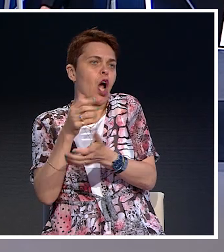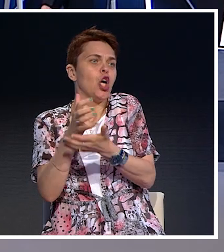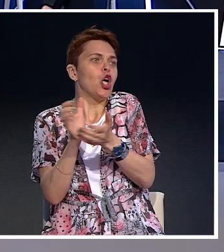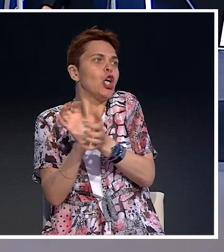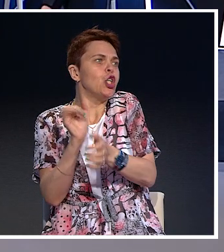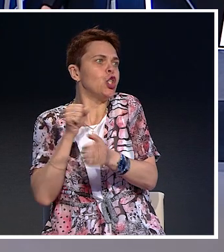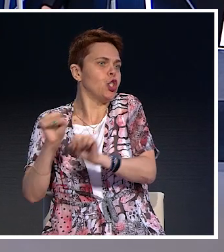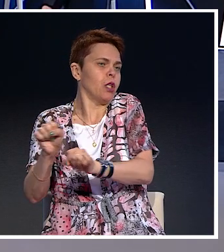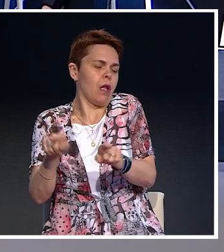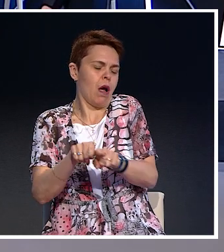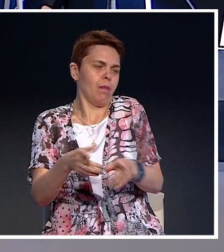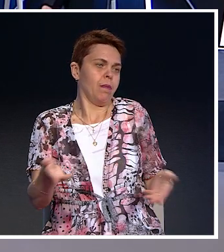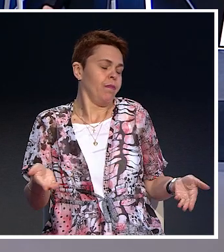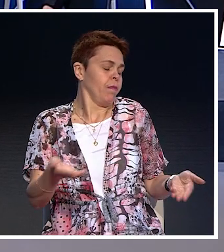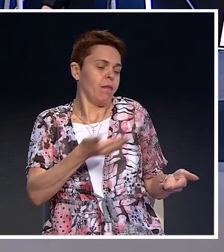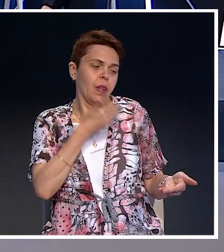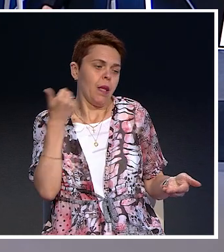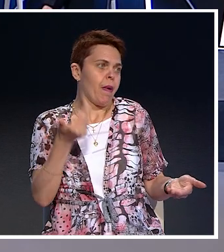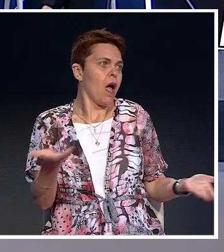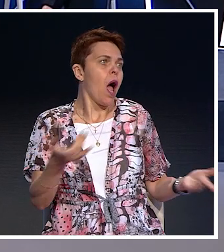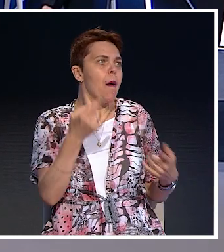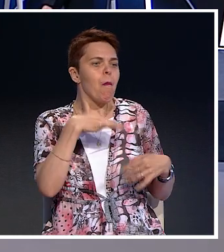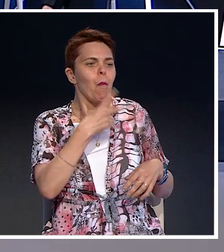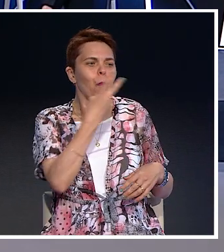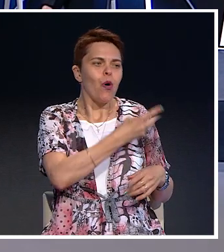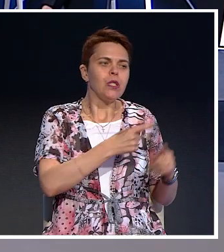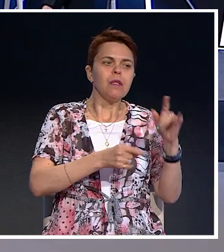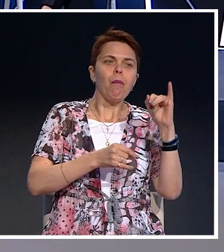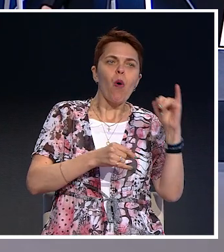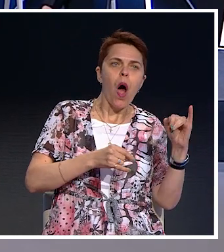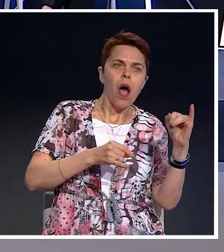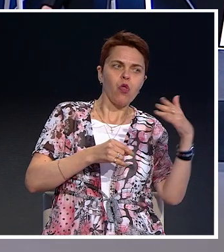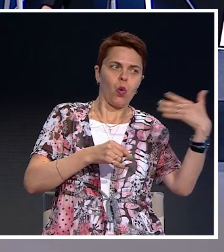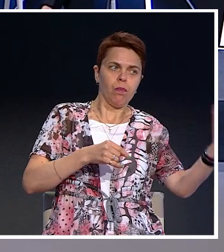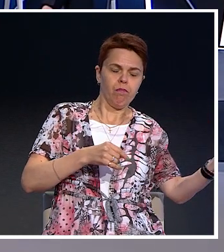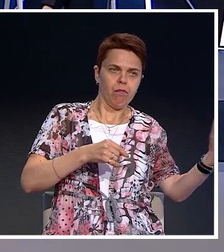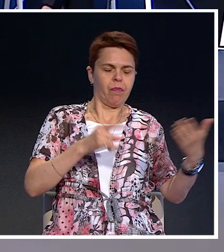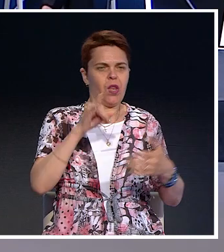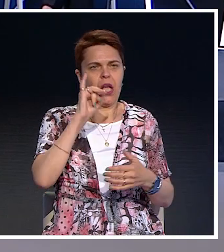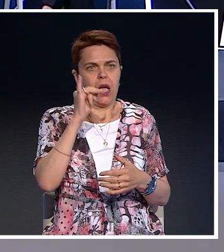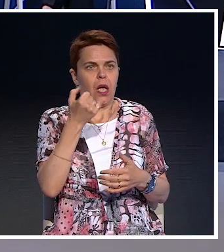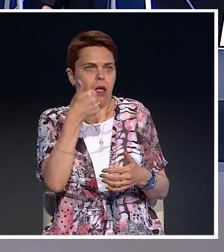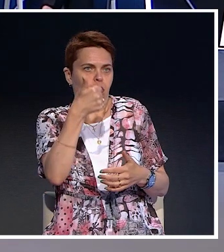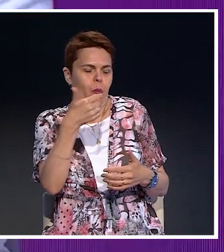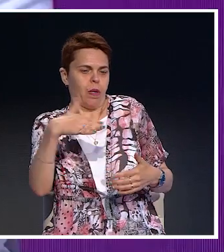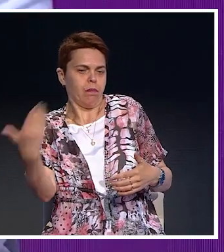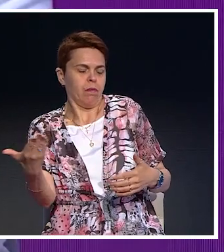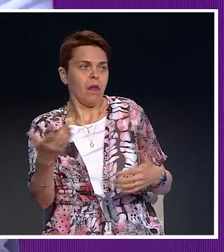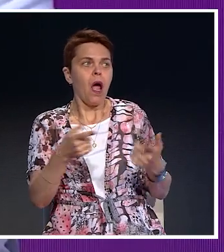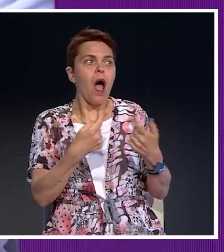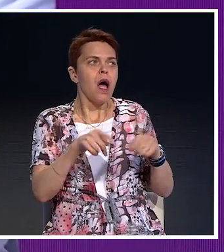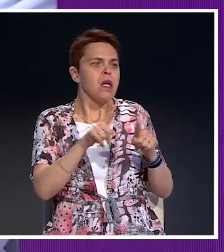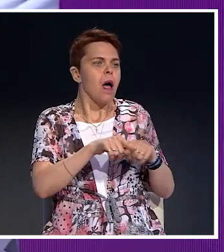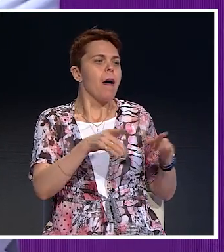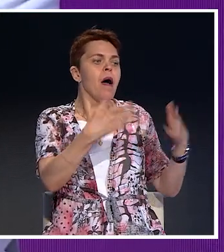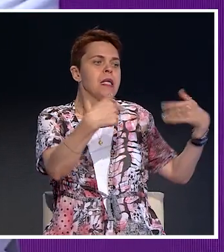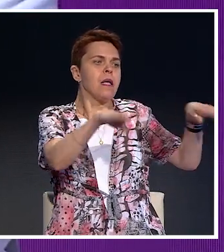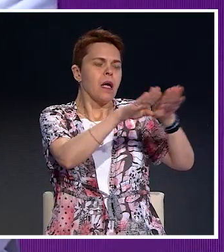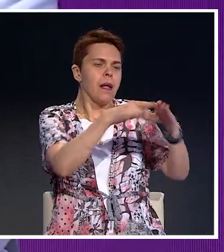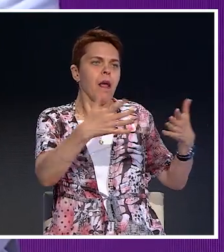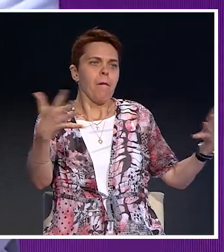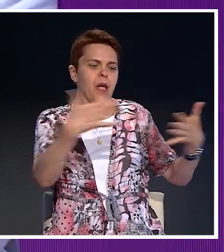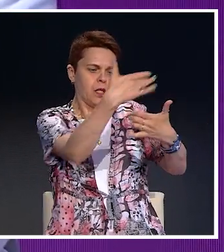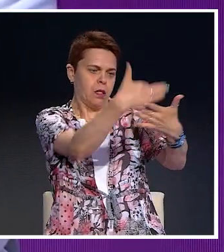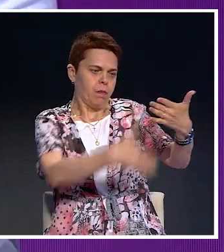квоти – це, знаєте, на будь-яку ситуацію можна подивитись з поганої точки зору і з хорошої. З поганої точки зору списки більш